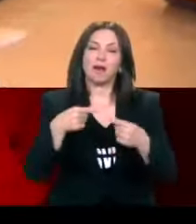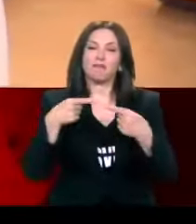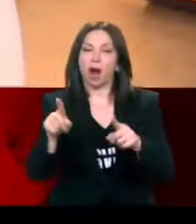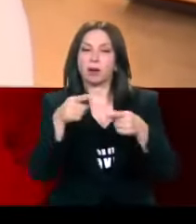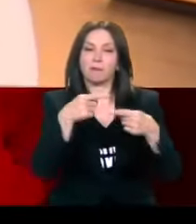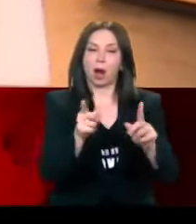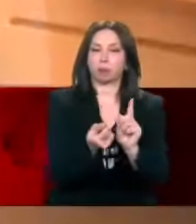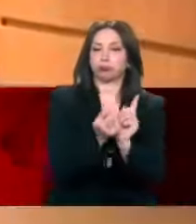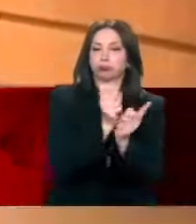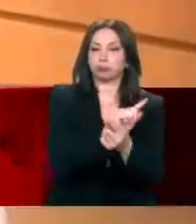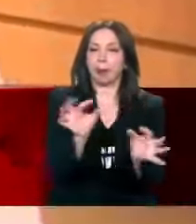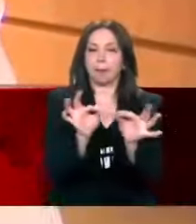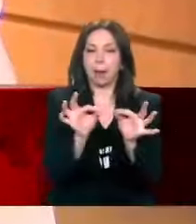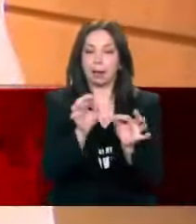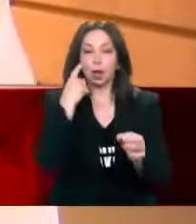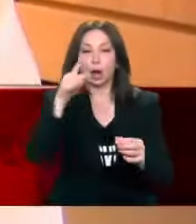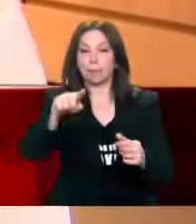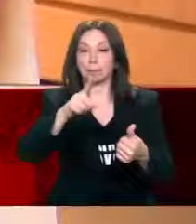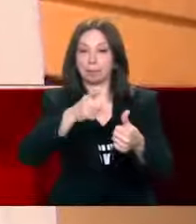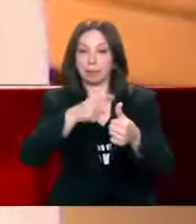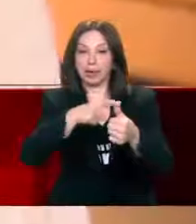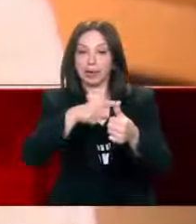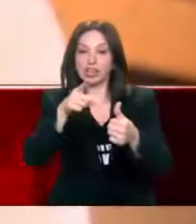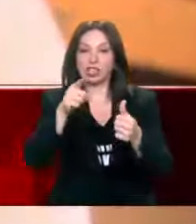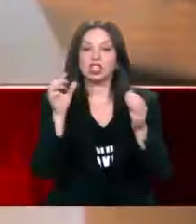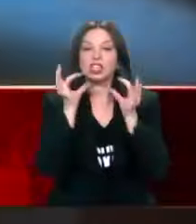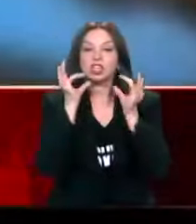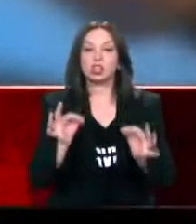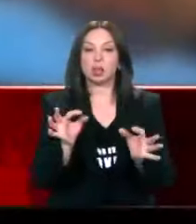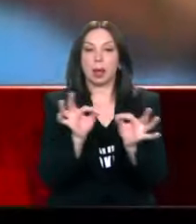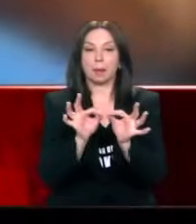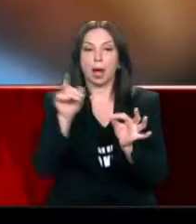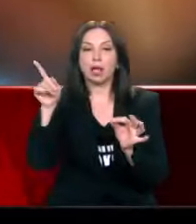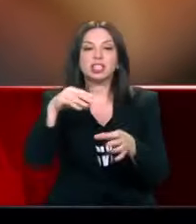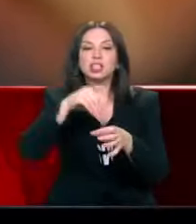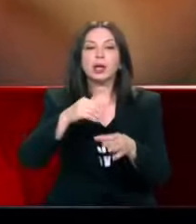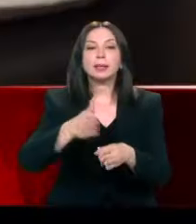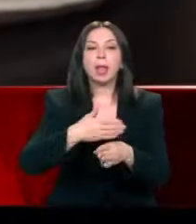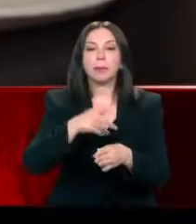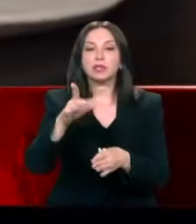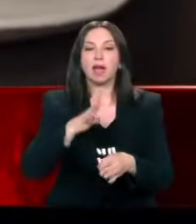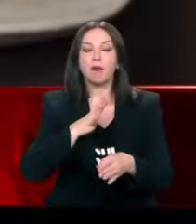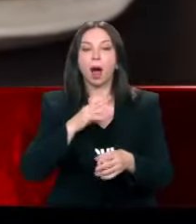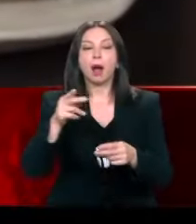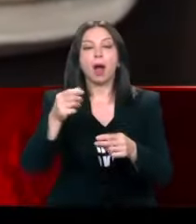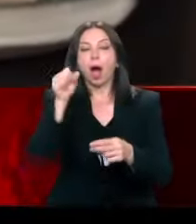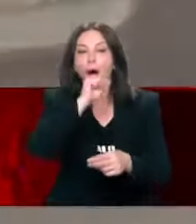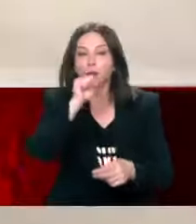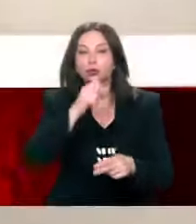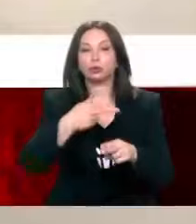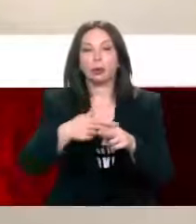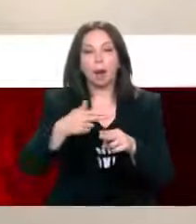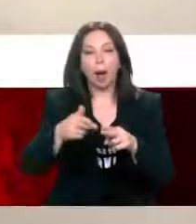denendi. İşte birinci sıradaki o Çin mantısı. Çin mantısının içinde sebzeler de var. Havuç, kabak ve yeşil soğan da var.